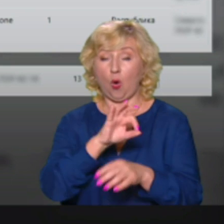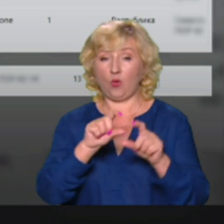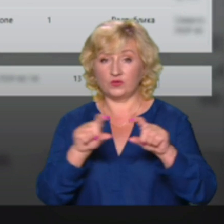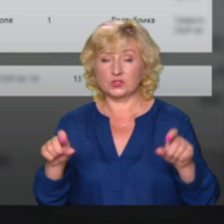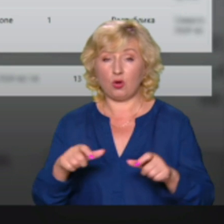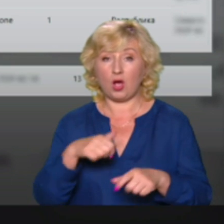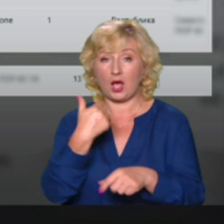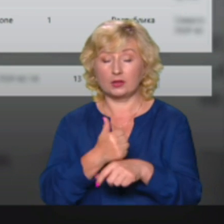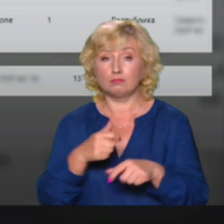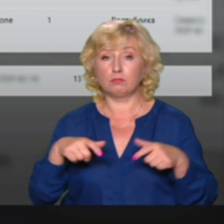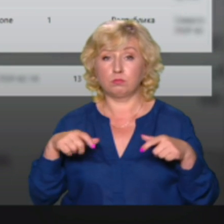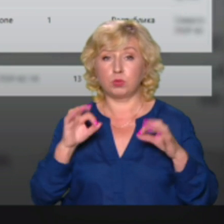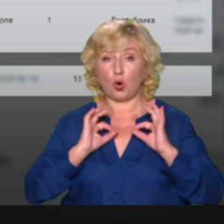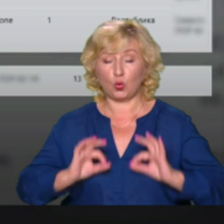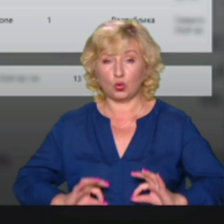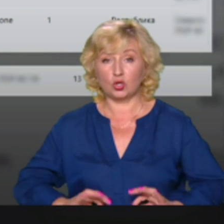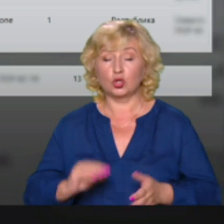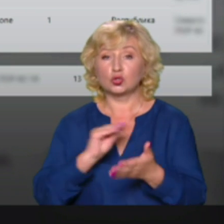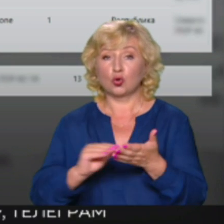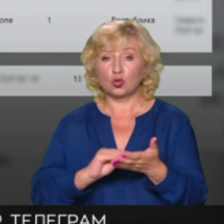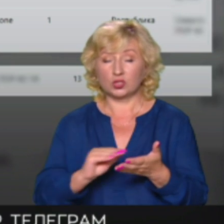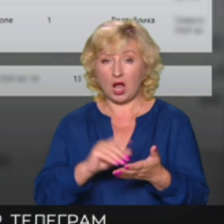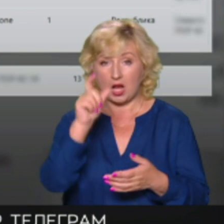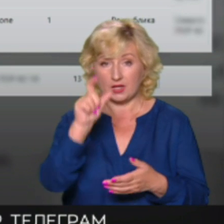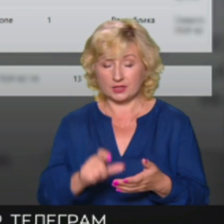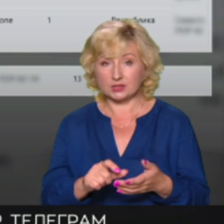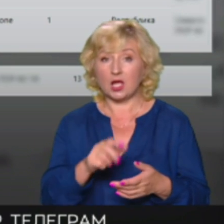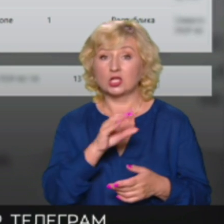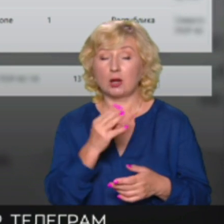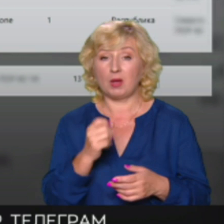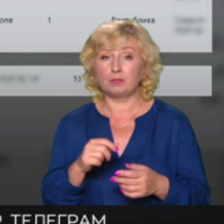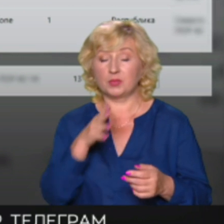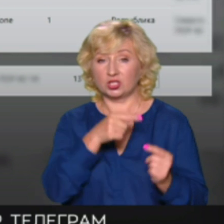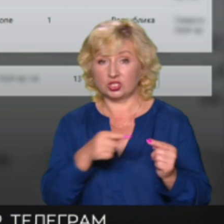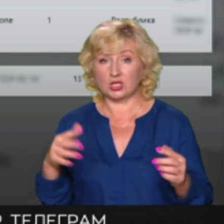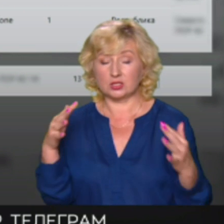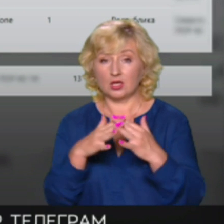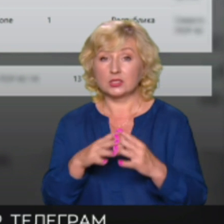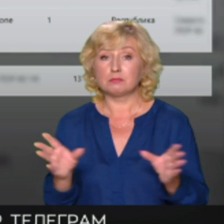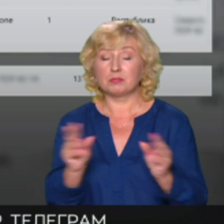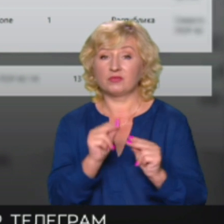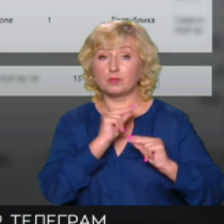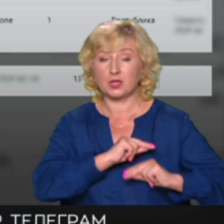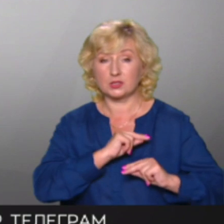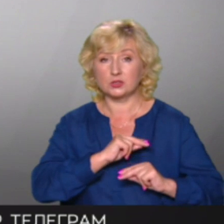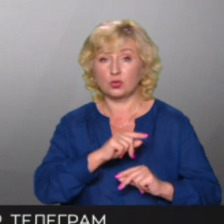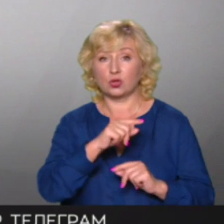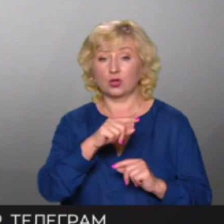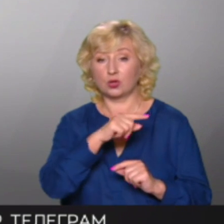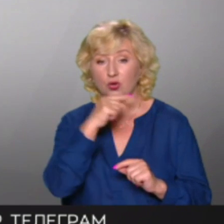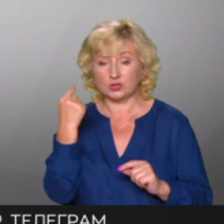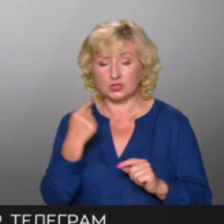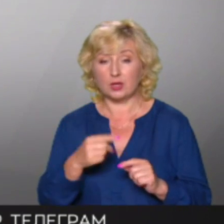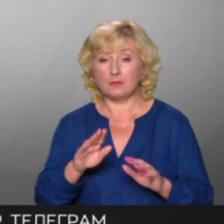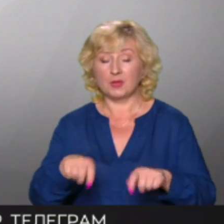Арестова повідомила, що журналіст схем Георгій Шабаєв під час війни з Російською Федерацією нібито співпрацює з країною-агресоркою, передає